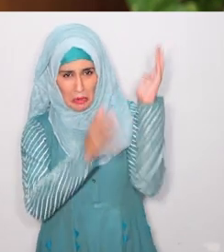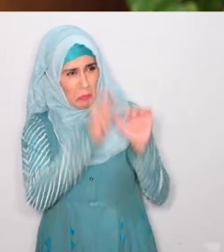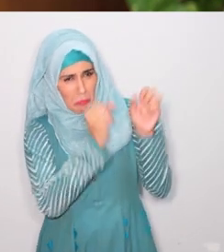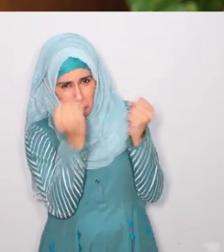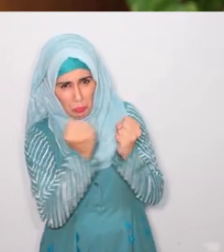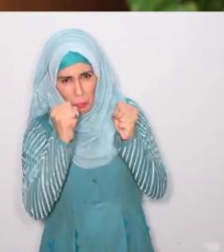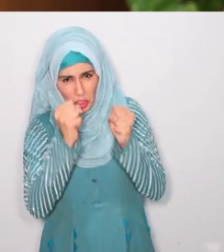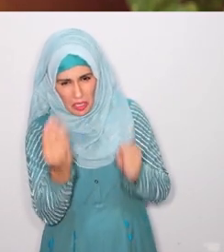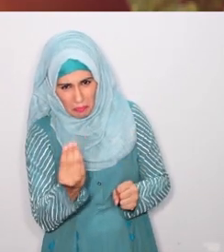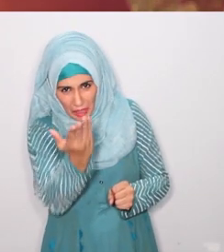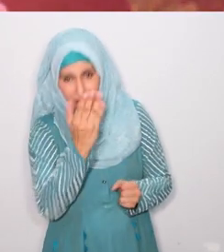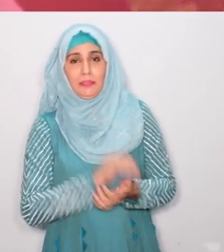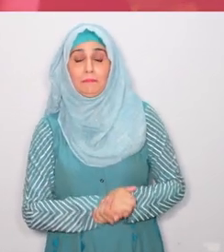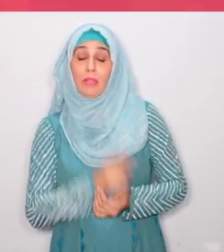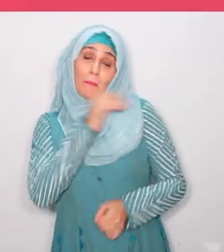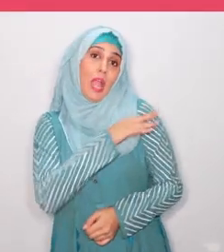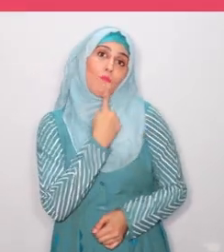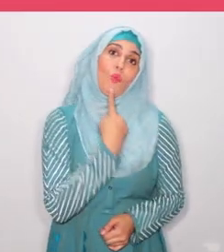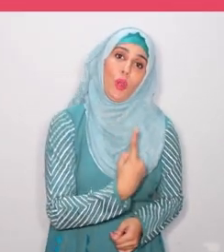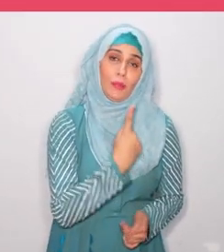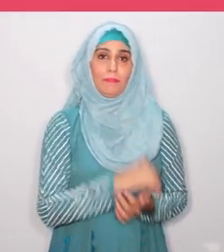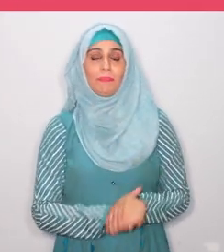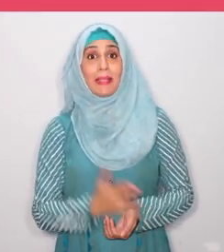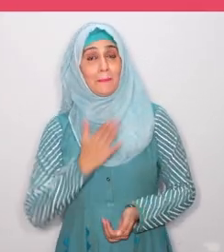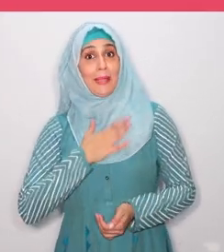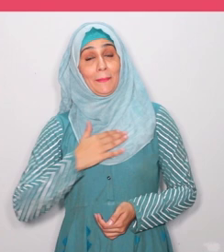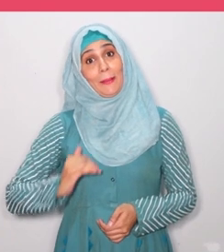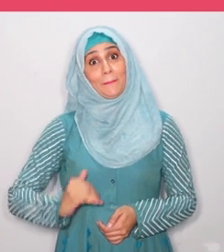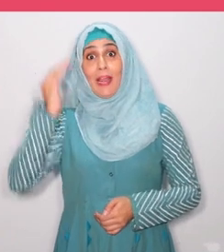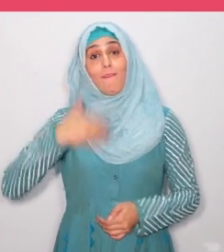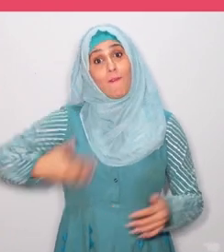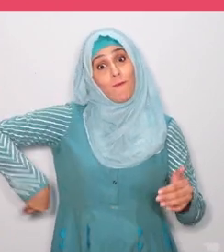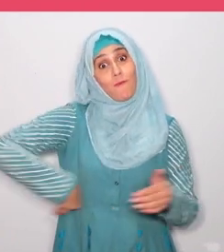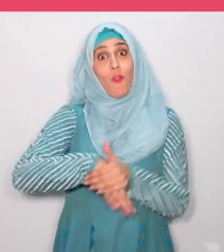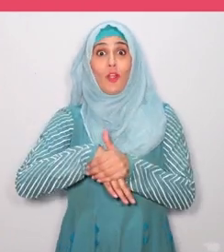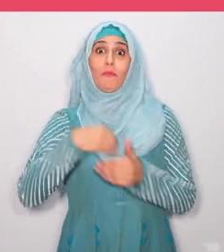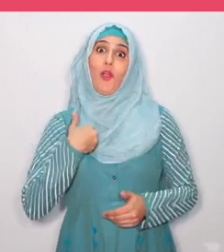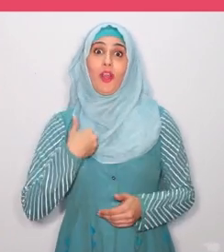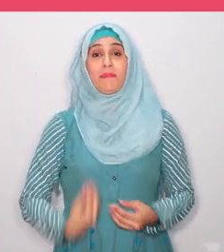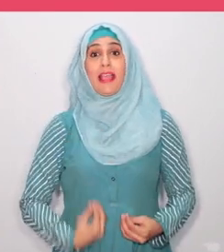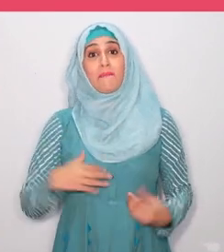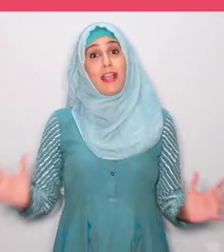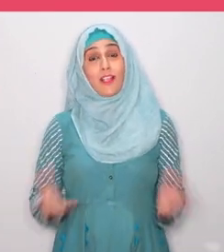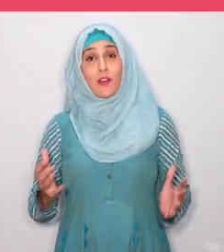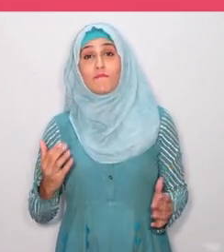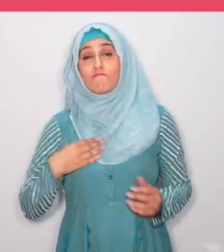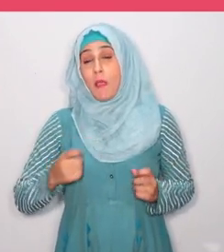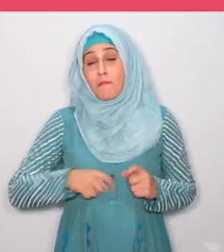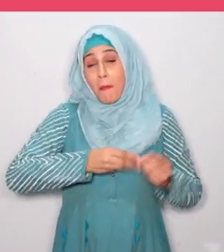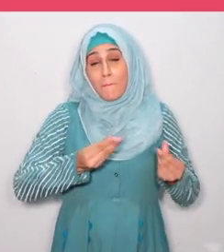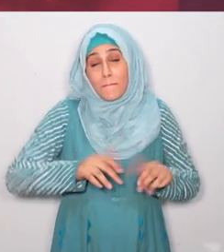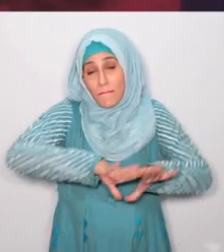दिया। मैं बड़े होकर फुटबॉल की खिलाड़ी बनूंगी, फुटबॉल के बड़े से मैदान में खेलकर वर्ल्ड कप